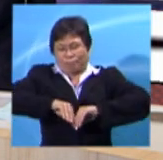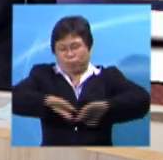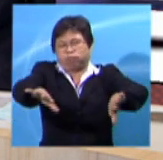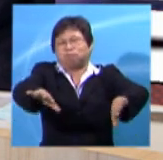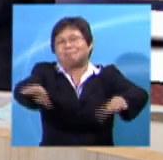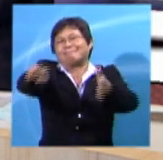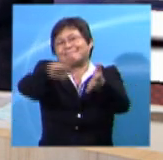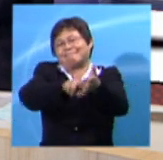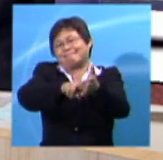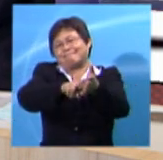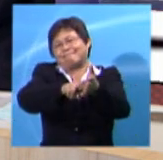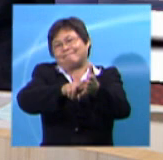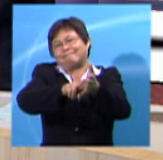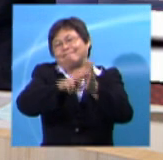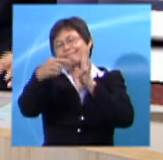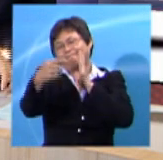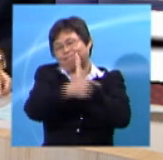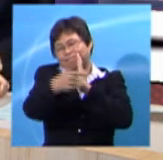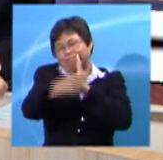kenyataan berunsur